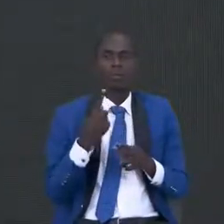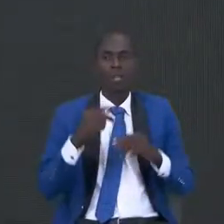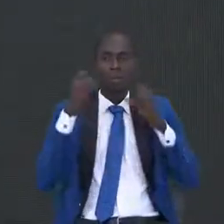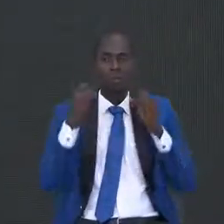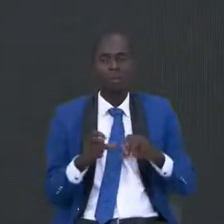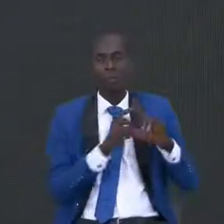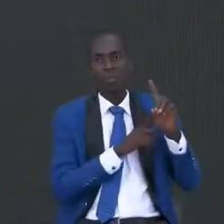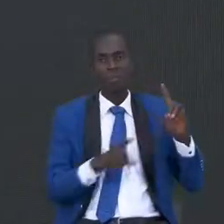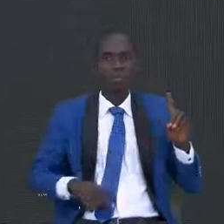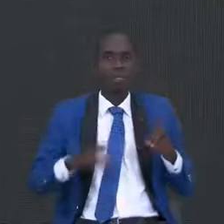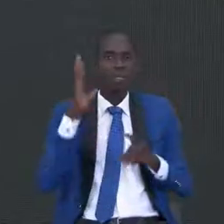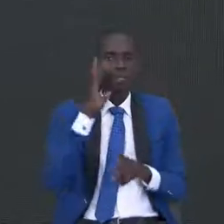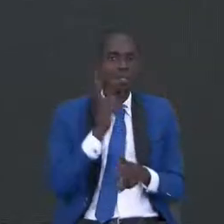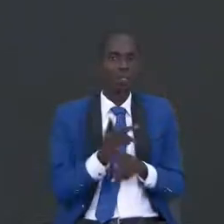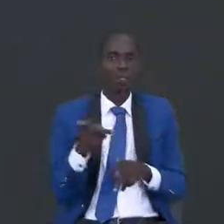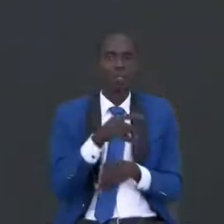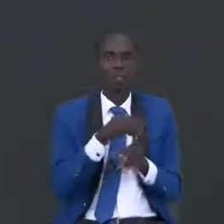te préserver.